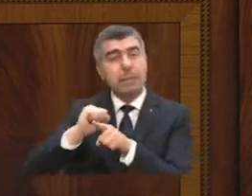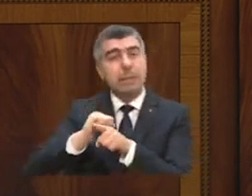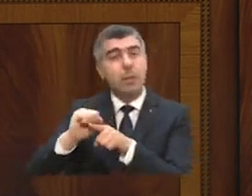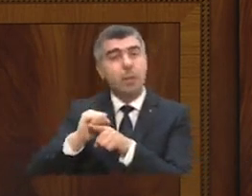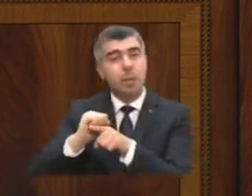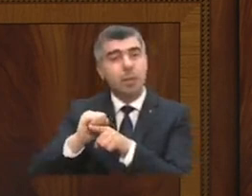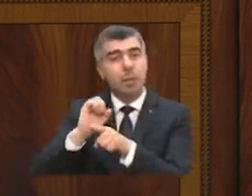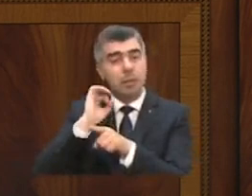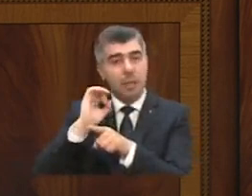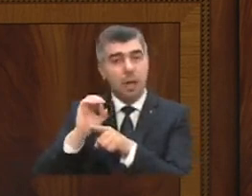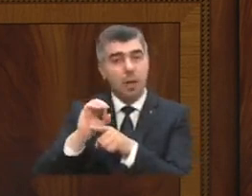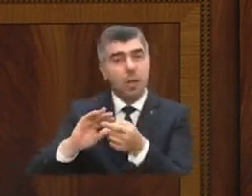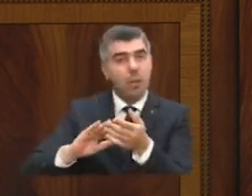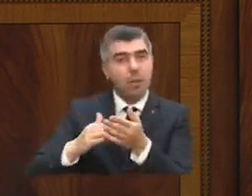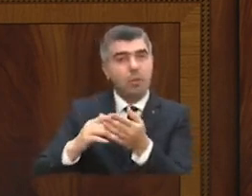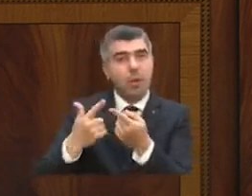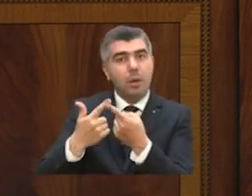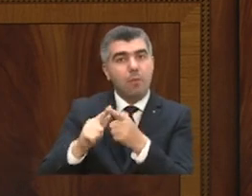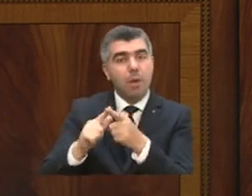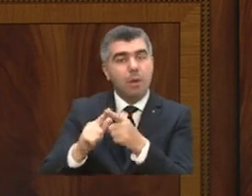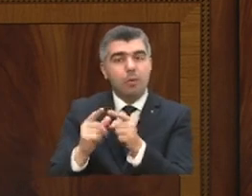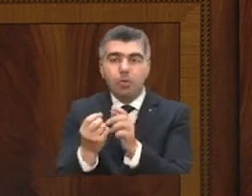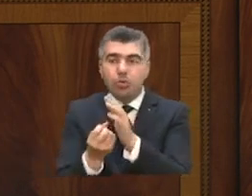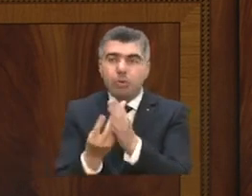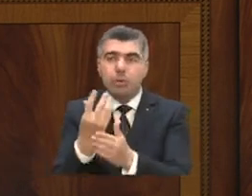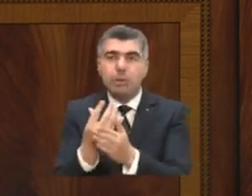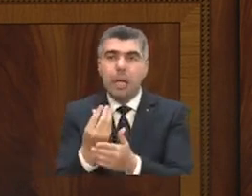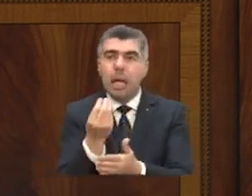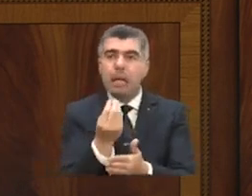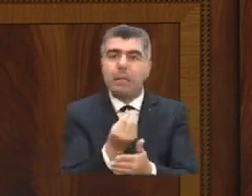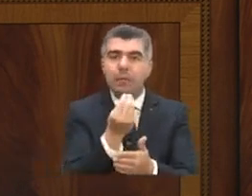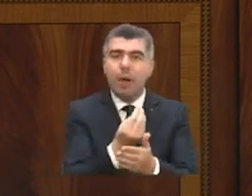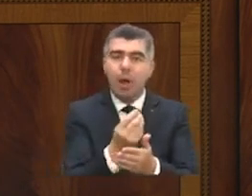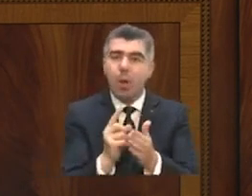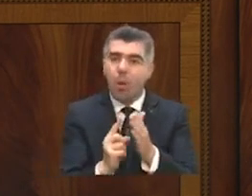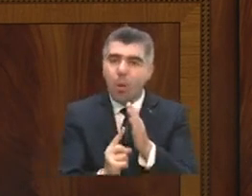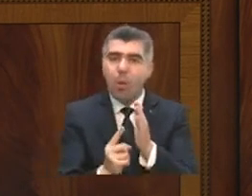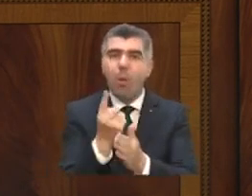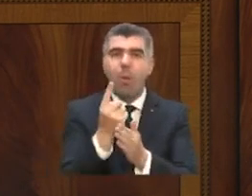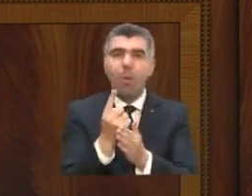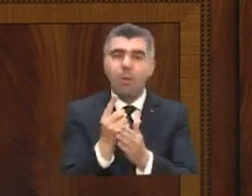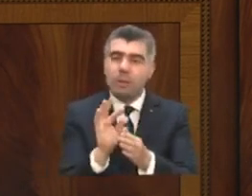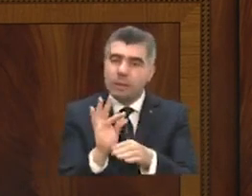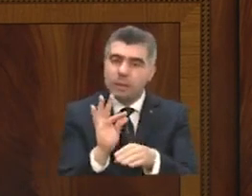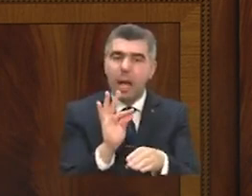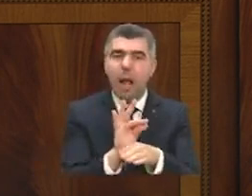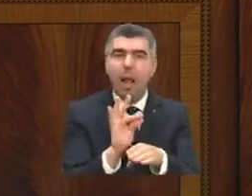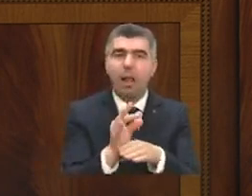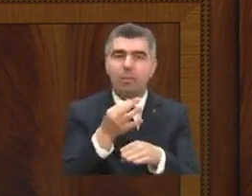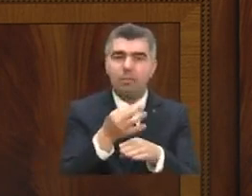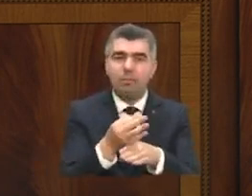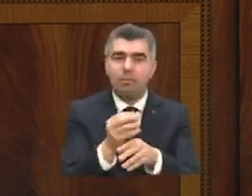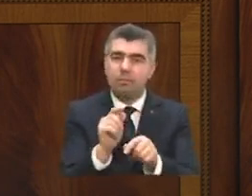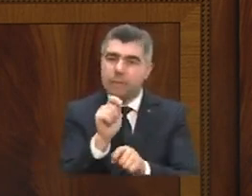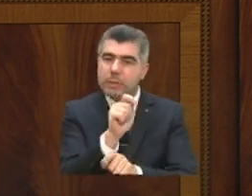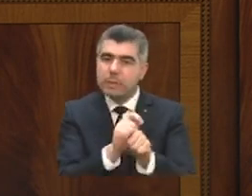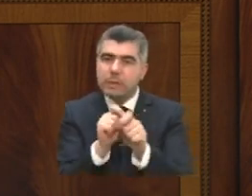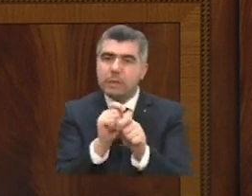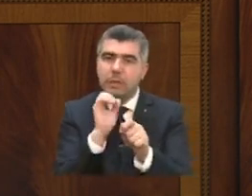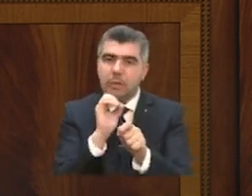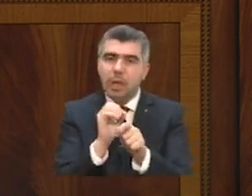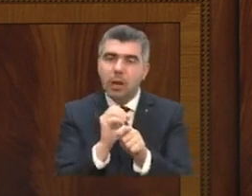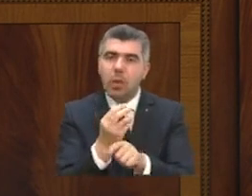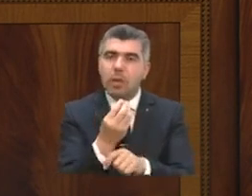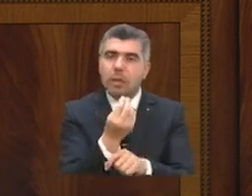مربيين متخصصين في تنمية الطفولة المبكرة. هذا إلى جانب العمل على تقوية المعارف الأساسية للأطفال